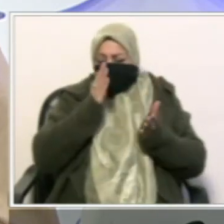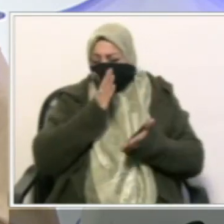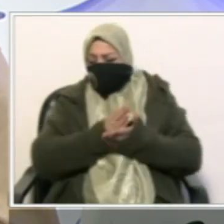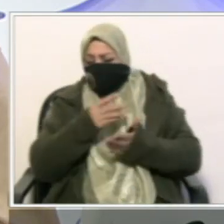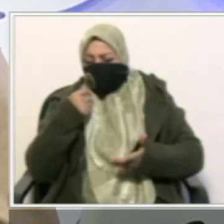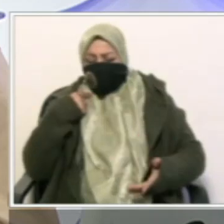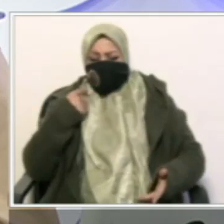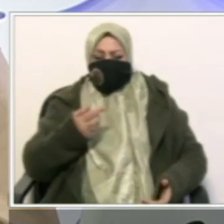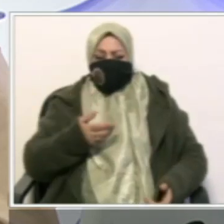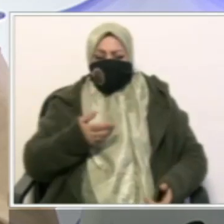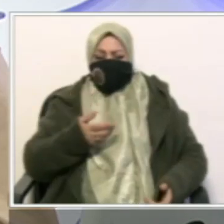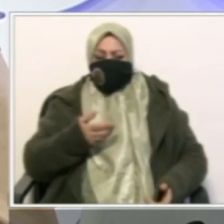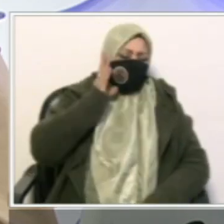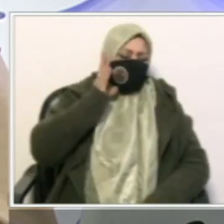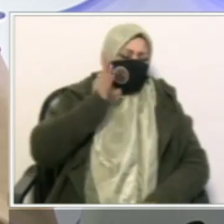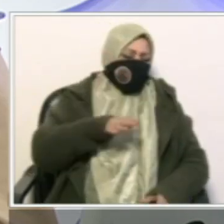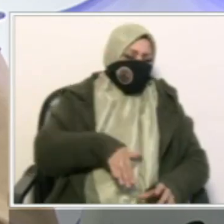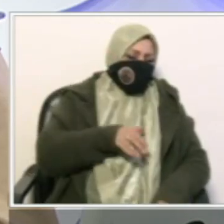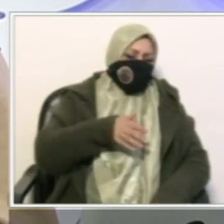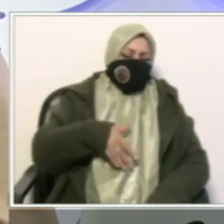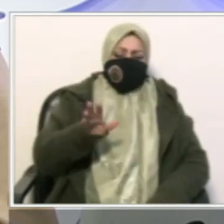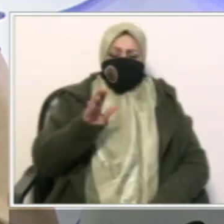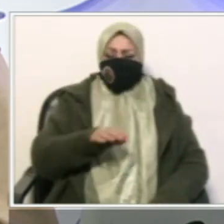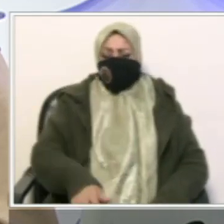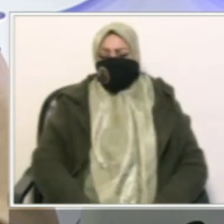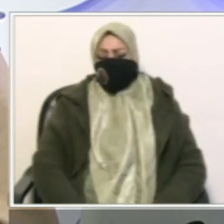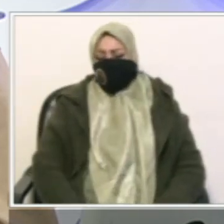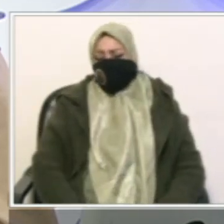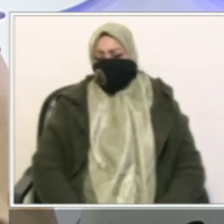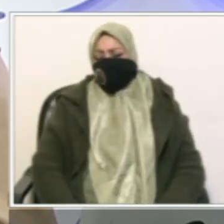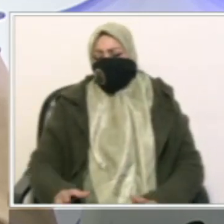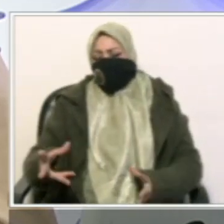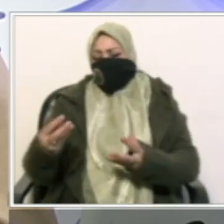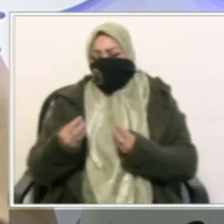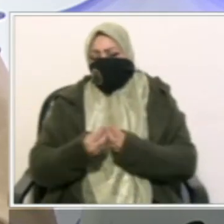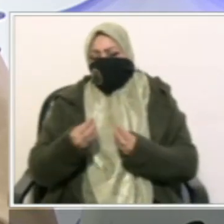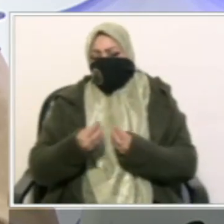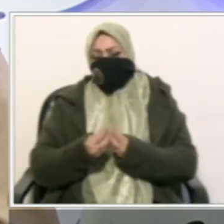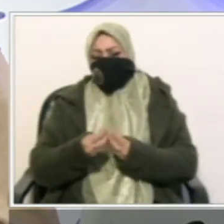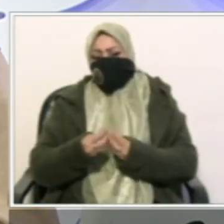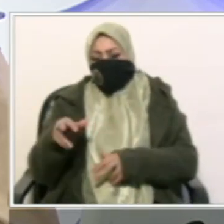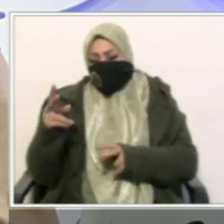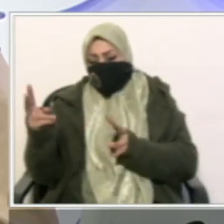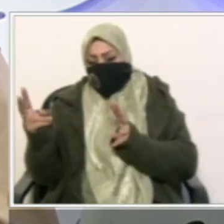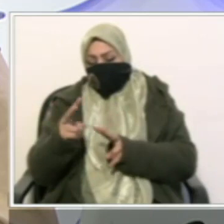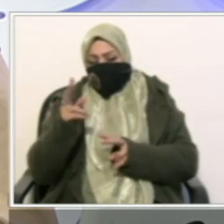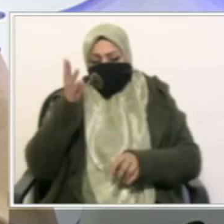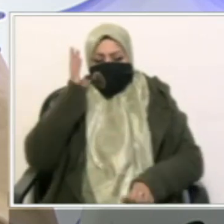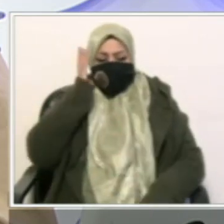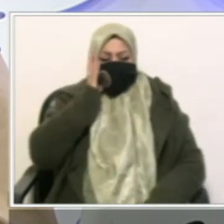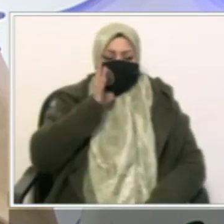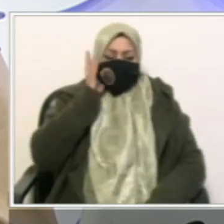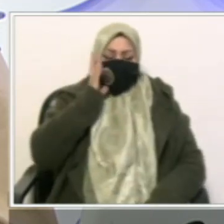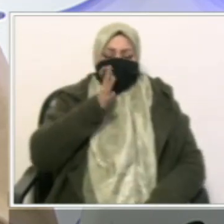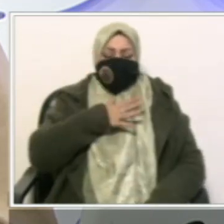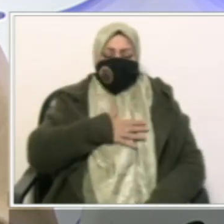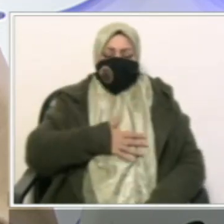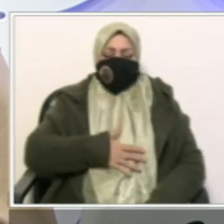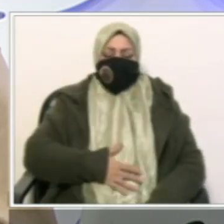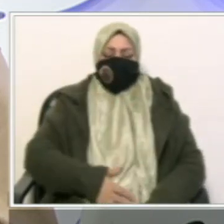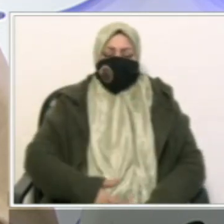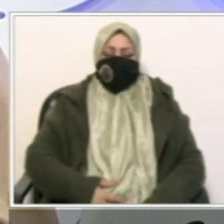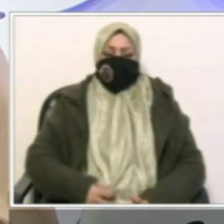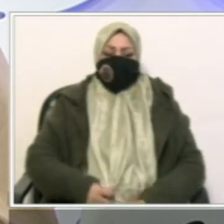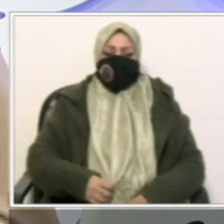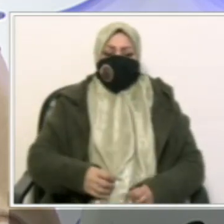بجانبها حتى إذا رأتك هي تصلي لا تشغلك بهذا الأمر. والأمهات رحمات بأولادهم